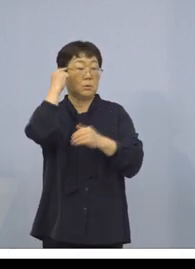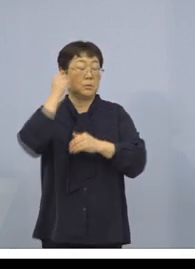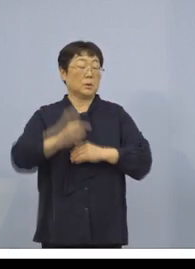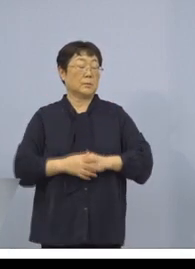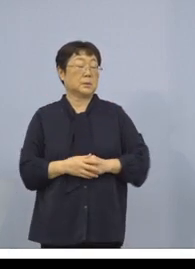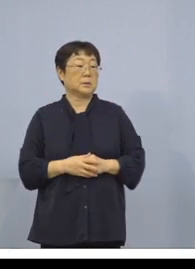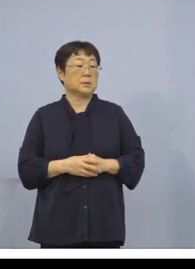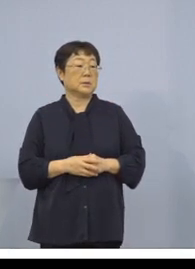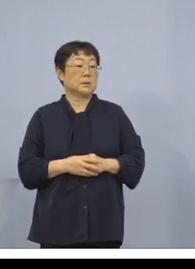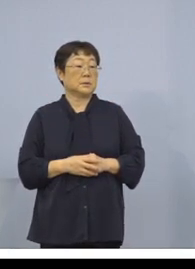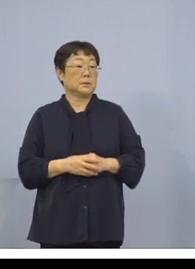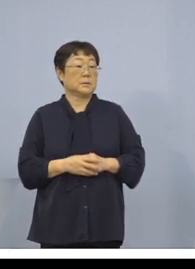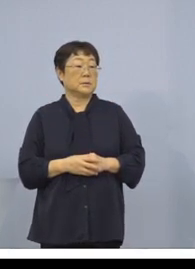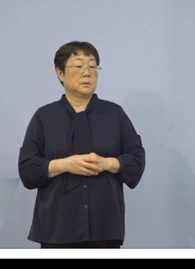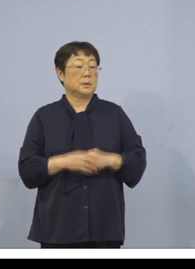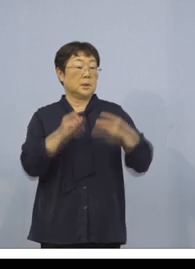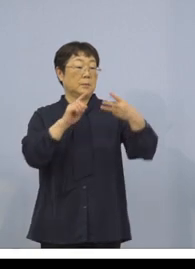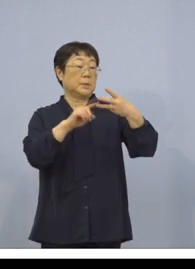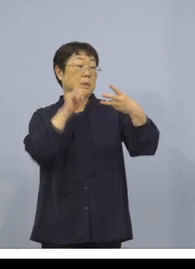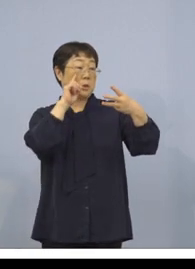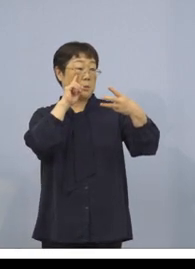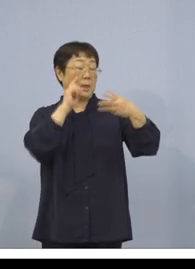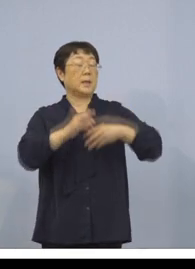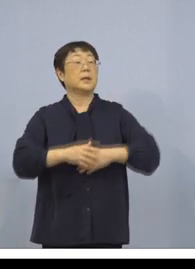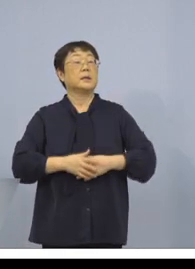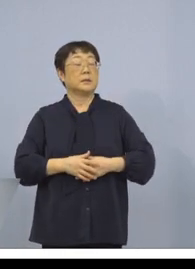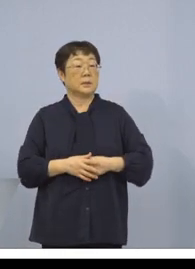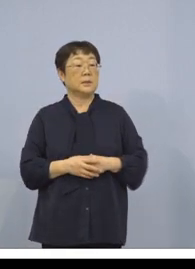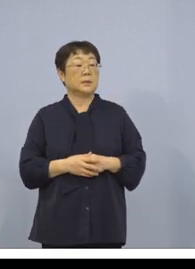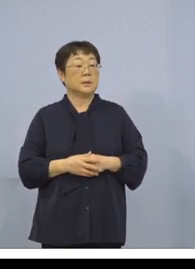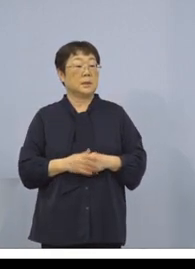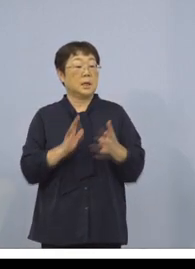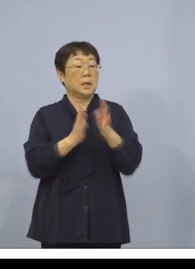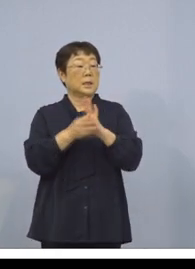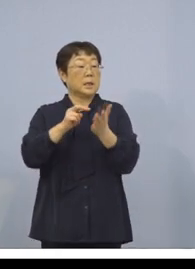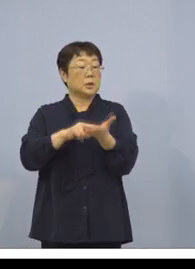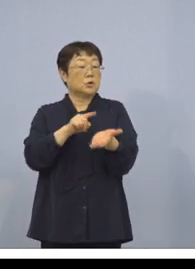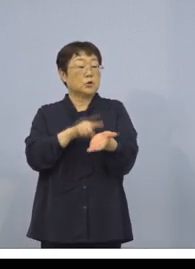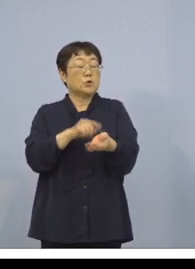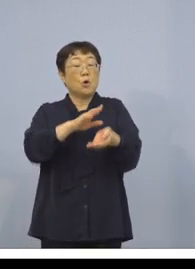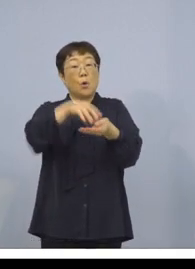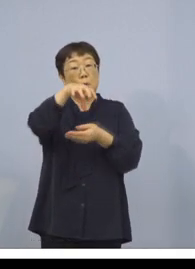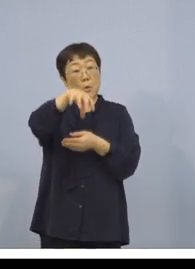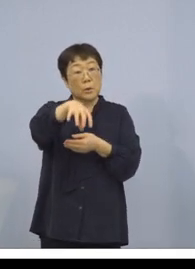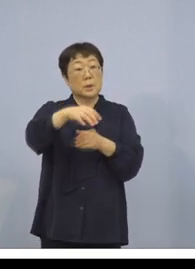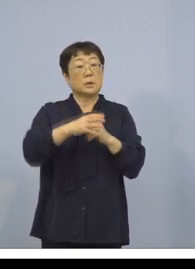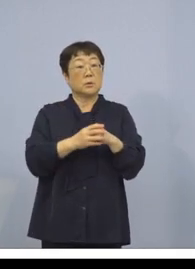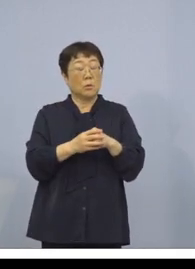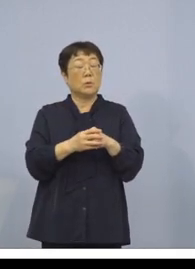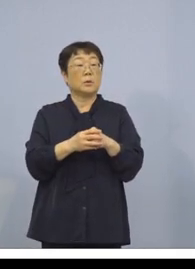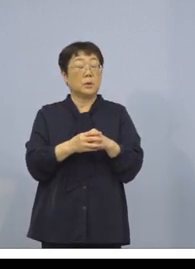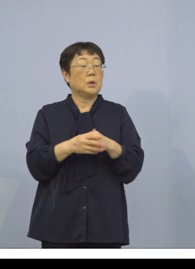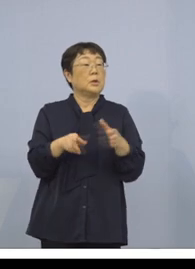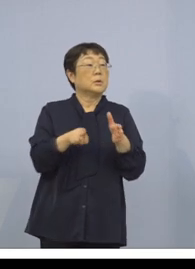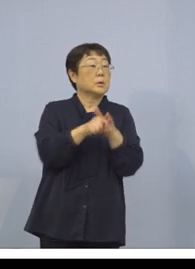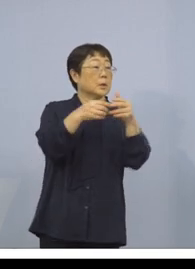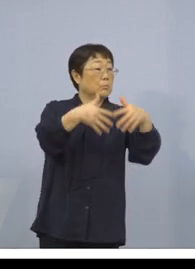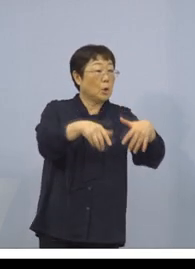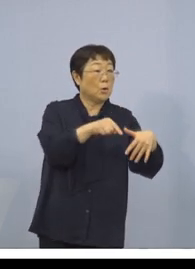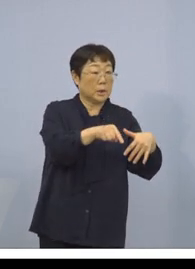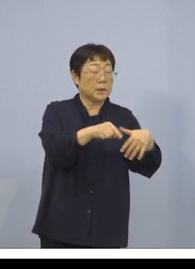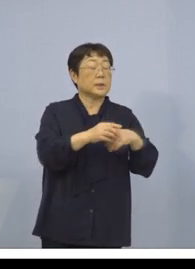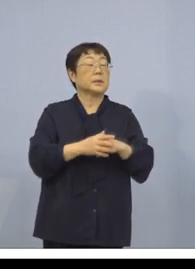。で3つ目、主なものの3つ目ですが、これは県立中央病院、私どもの基幹病院でございます。